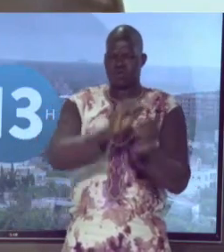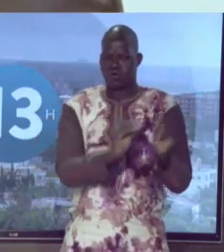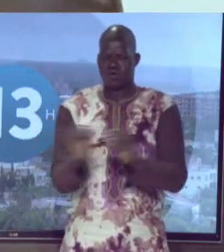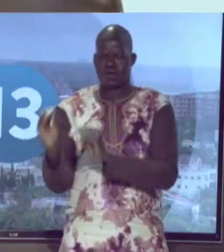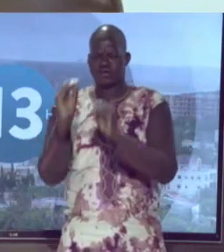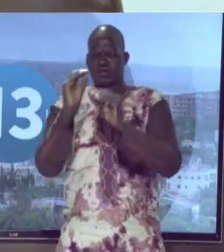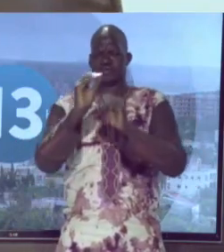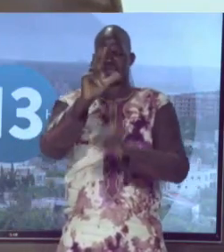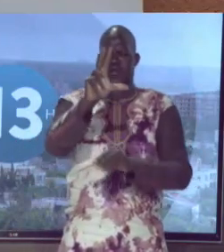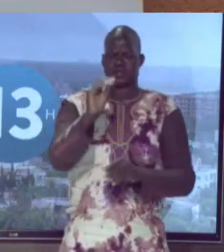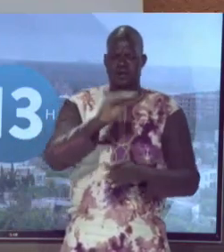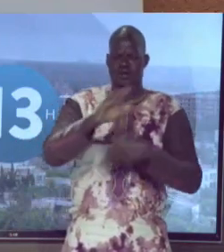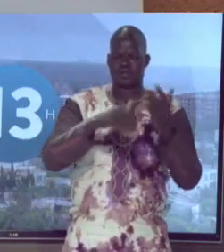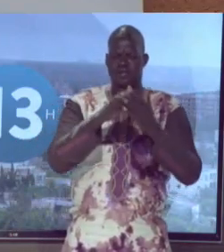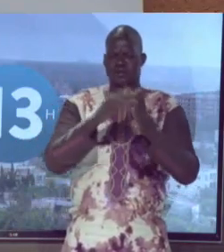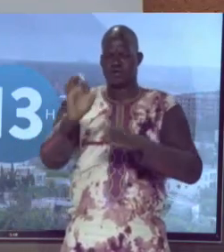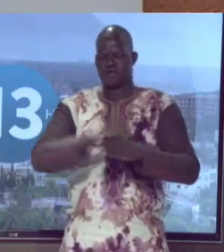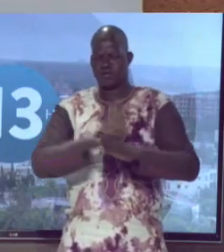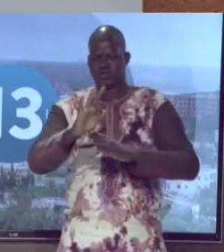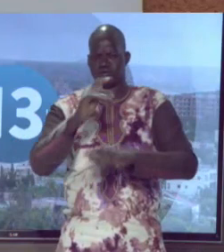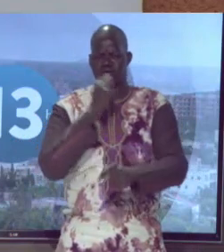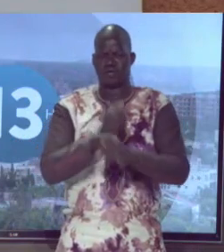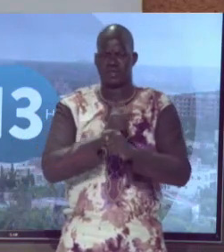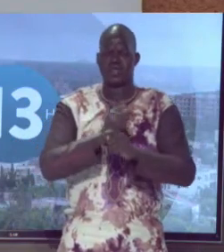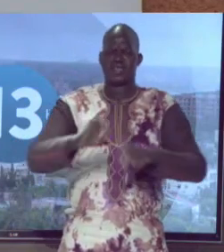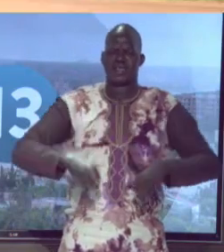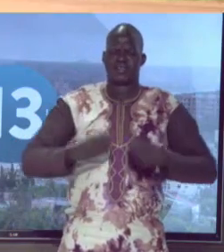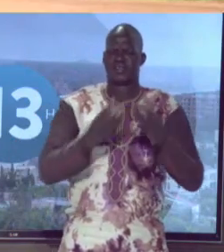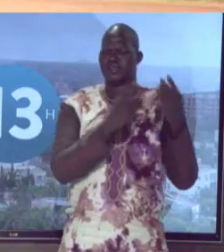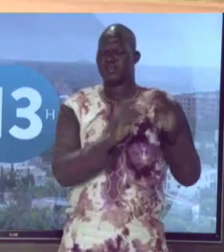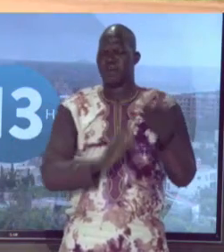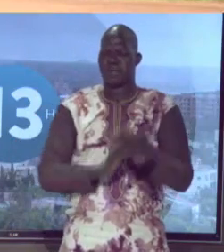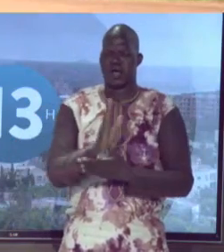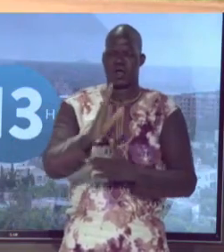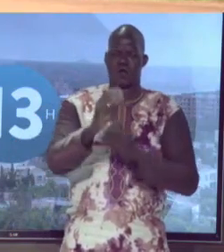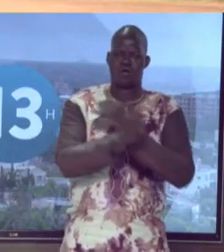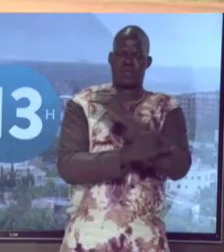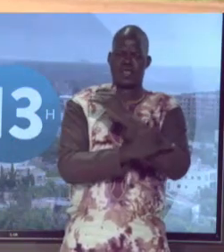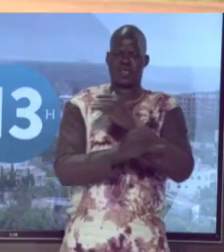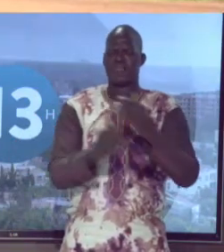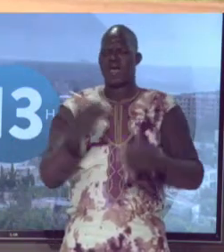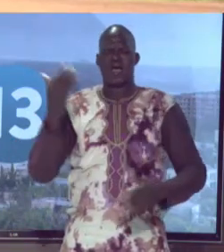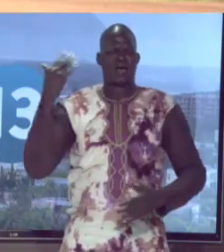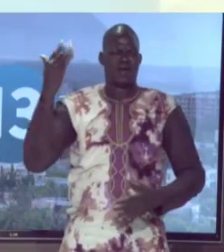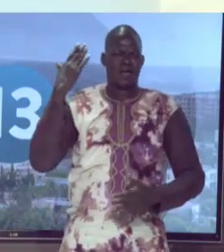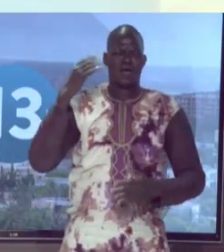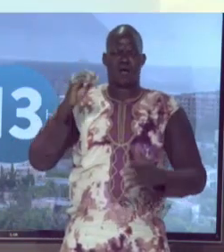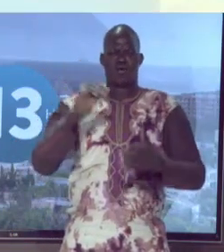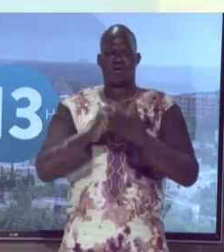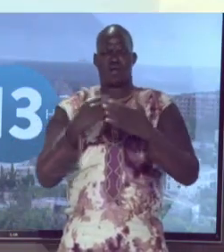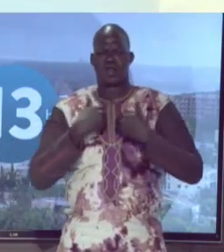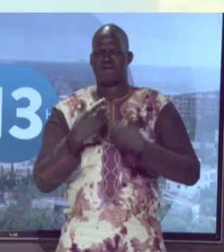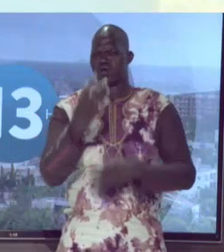la trentaine de centres de formation au métier qui existent déjà à travers le pays. Avant, on avait donc trois